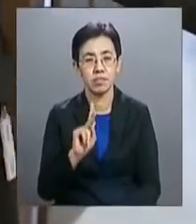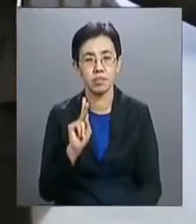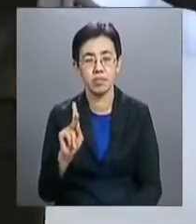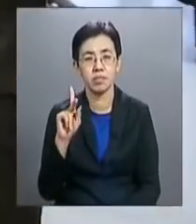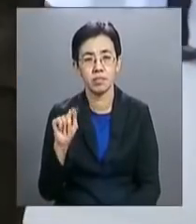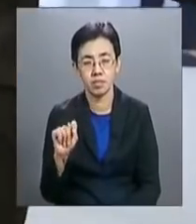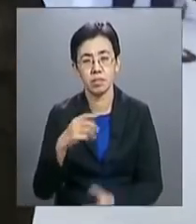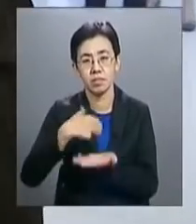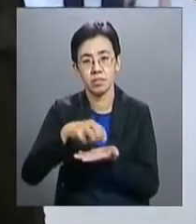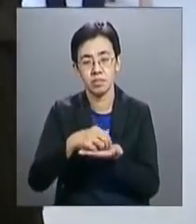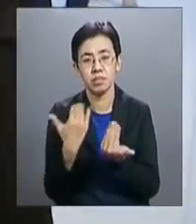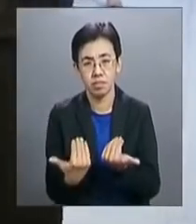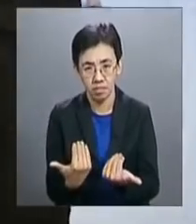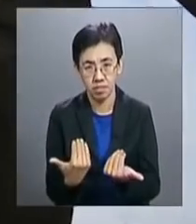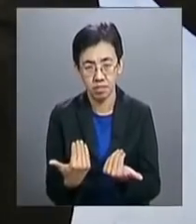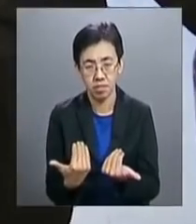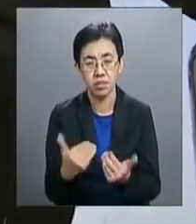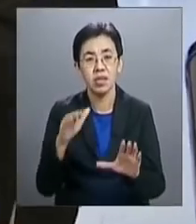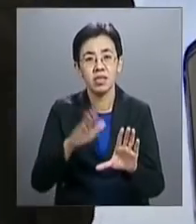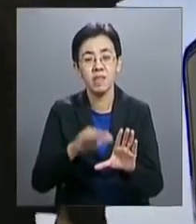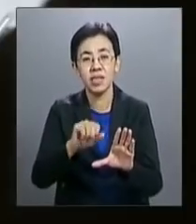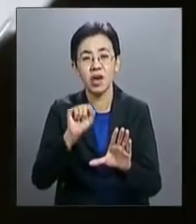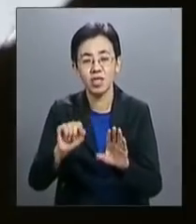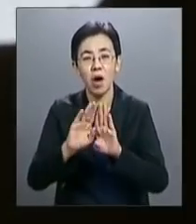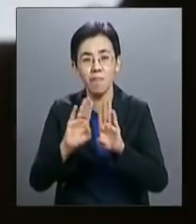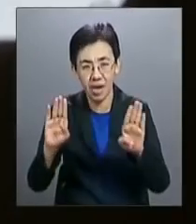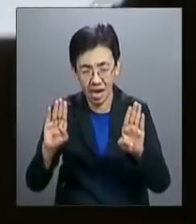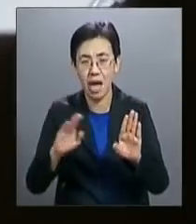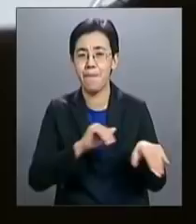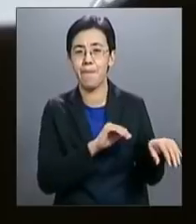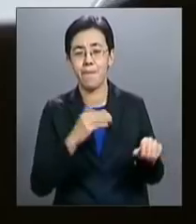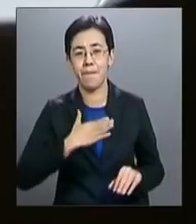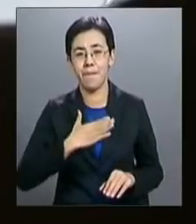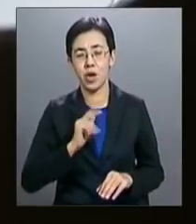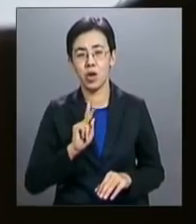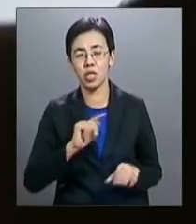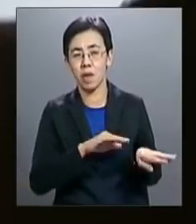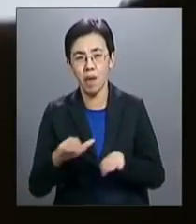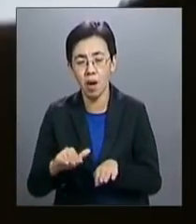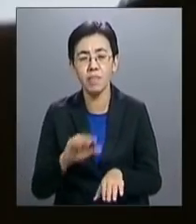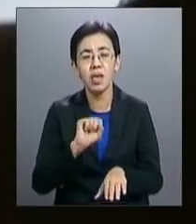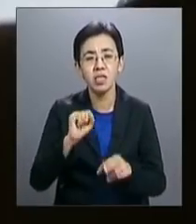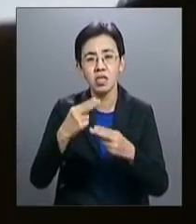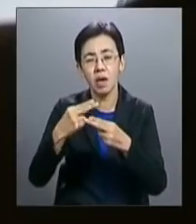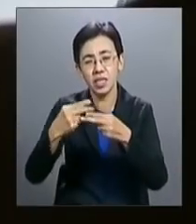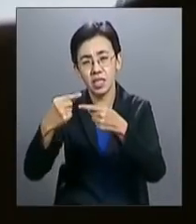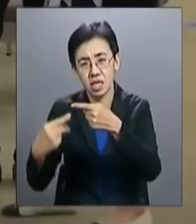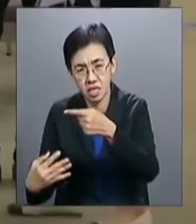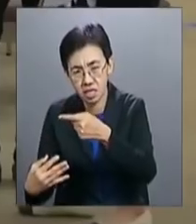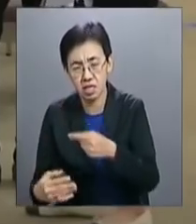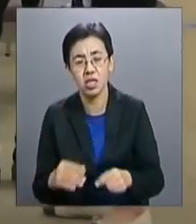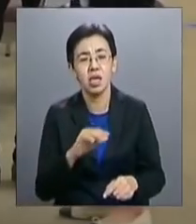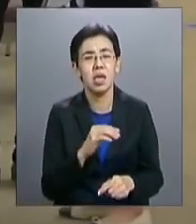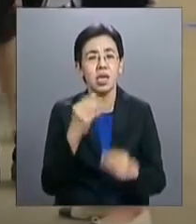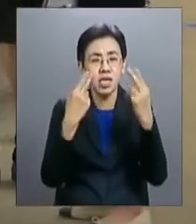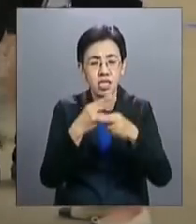ยืนยันในความพร้อมของการเปิดรับสมัครส.ส.และชี้แจงว่ารายชื่อผู้สมัครส.ส.แบบบัญชีรายชื่อและชื่อของน